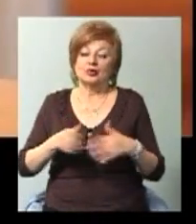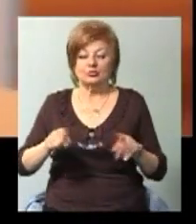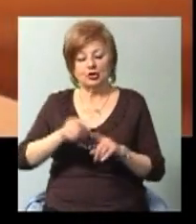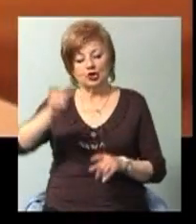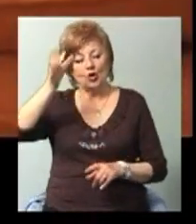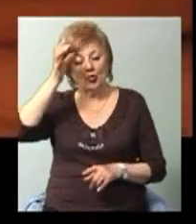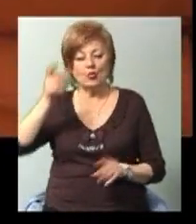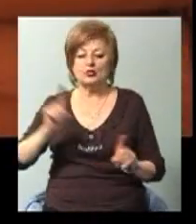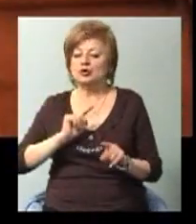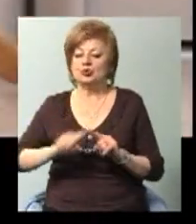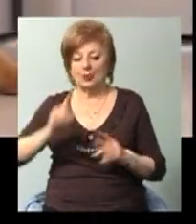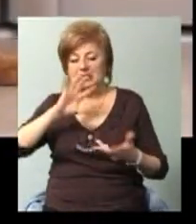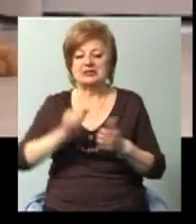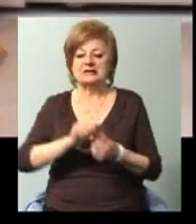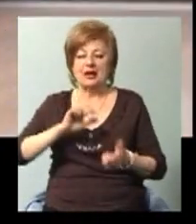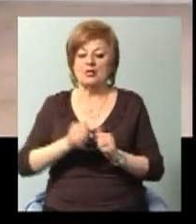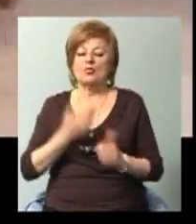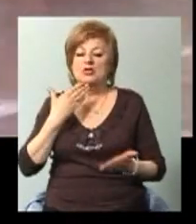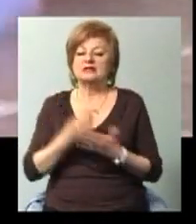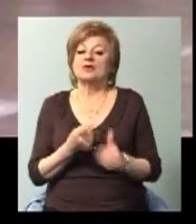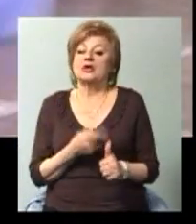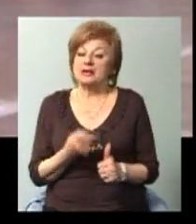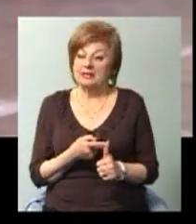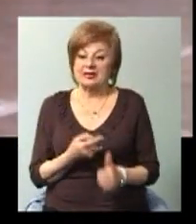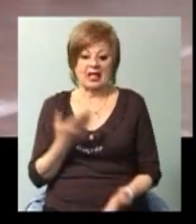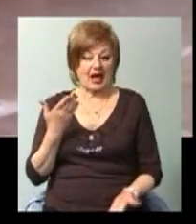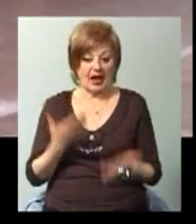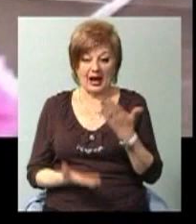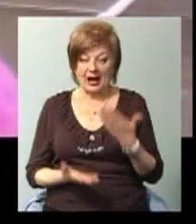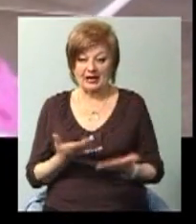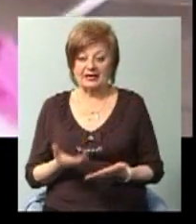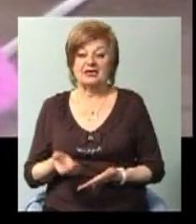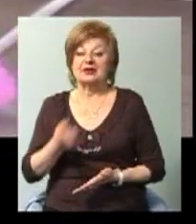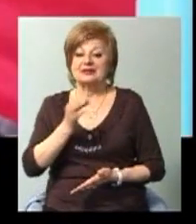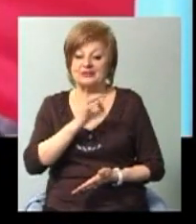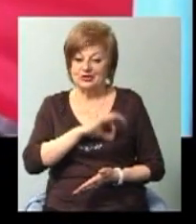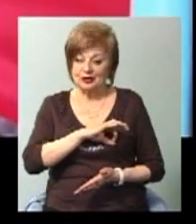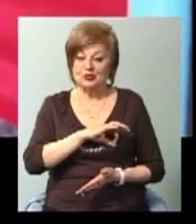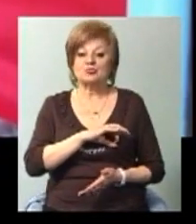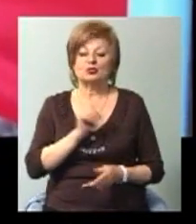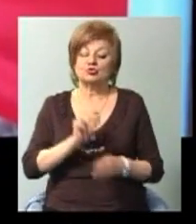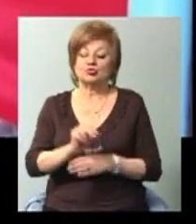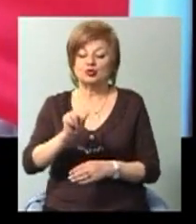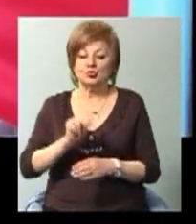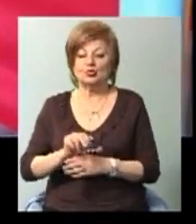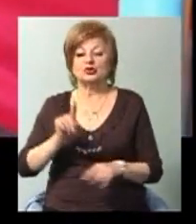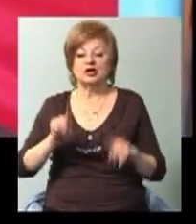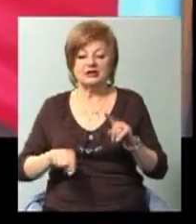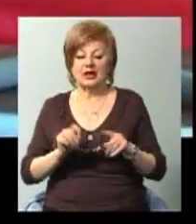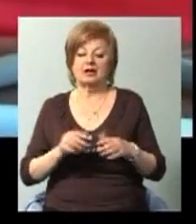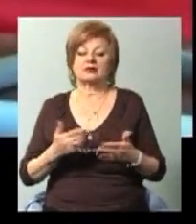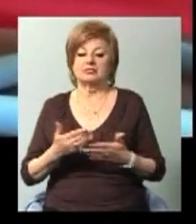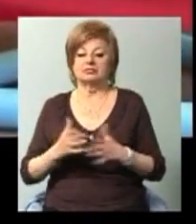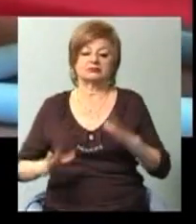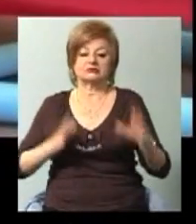розумні, що швидко запам'ятовують свої імена. А якщо витратити трохи часу, можна навіть навчити їх деяким трюкам,